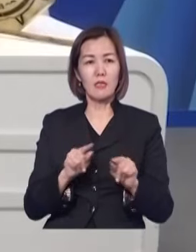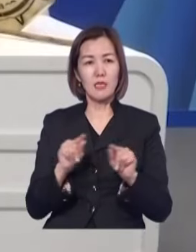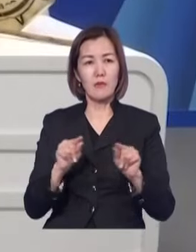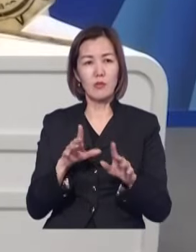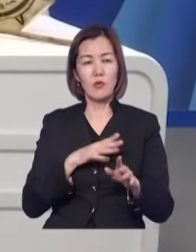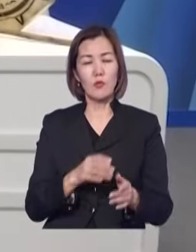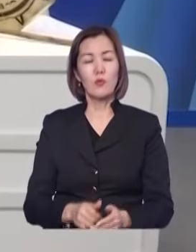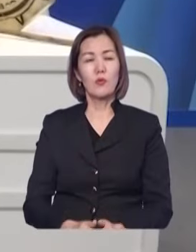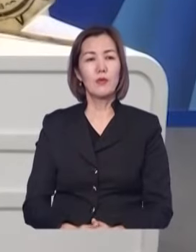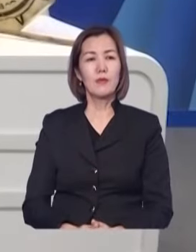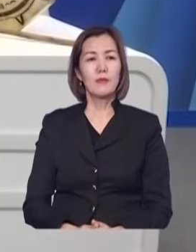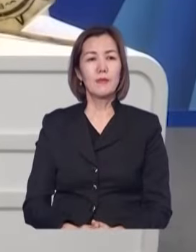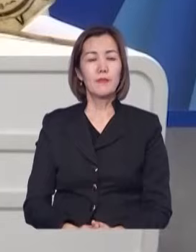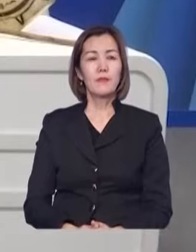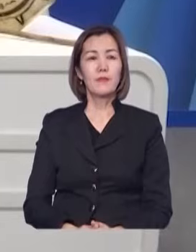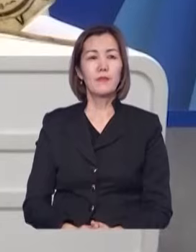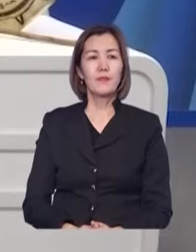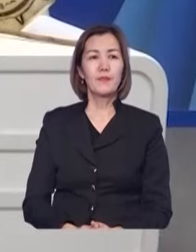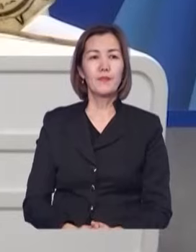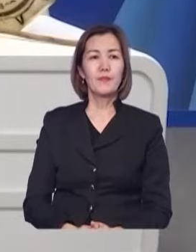салтын дәріптеу.